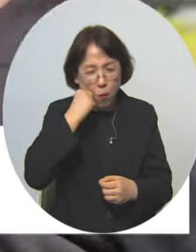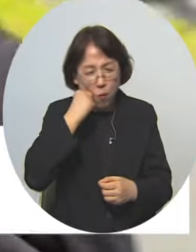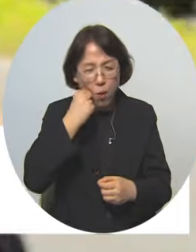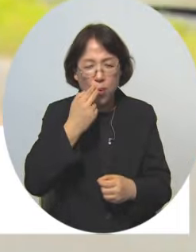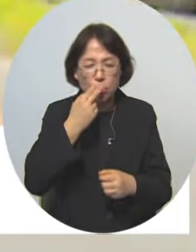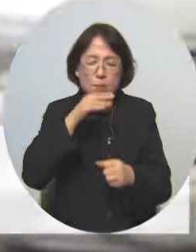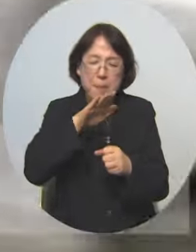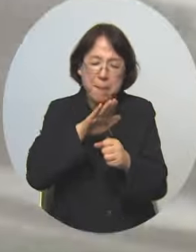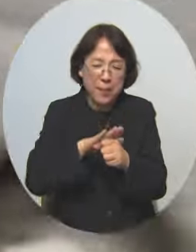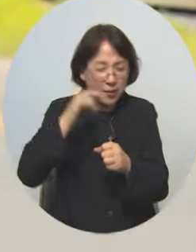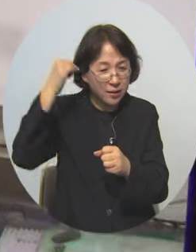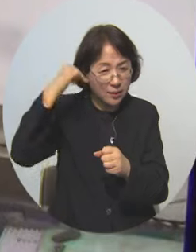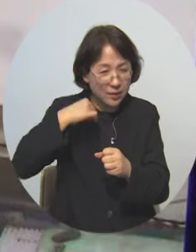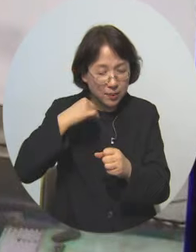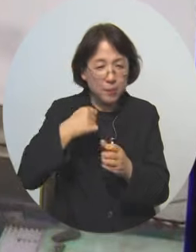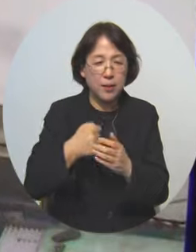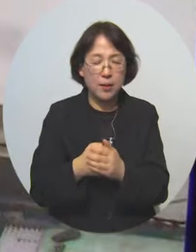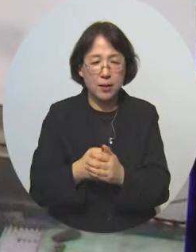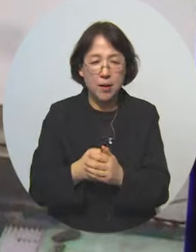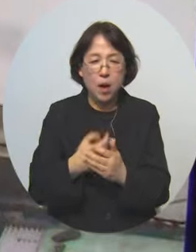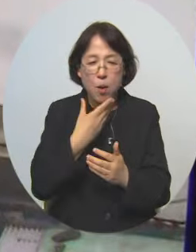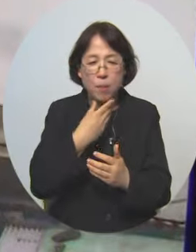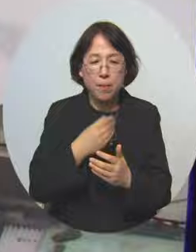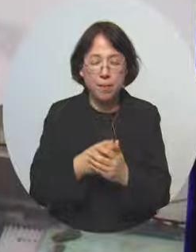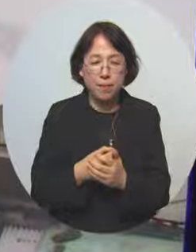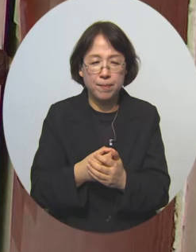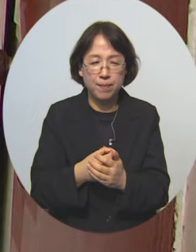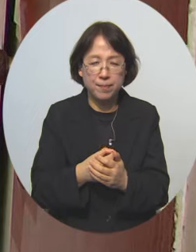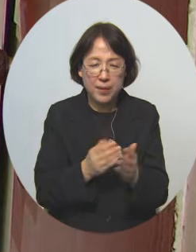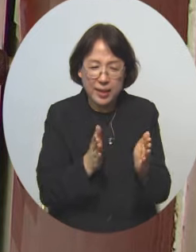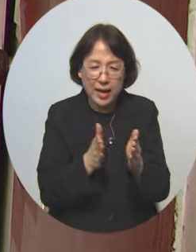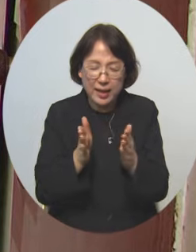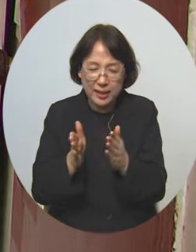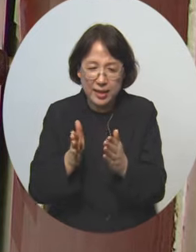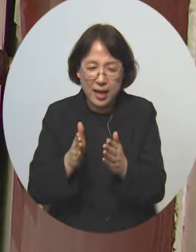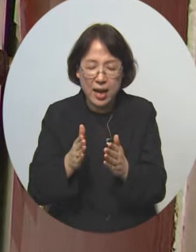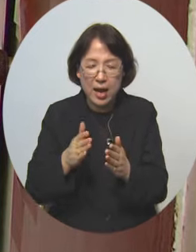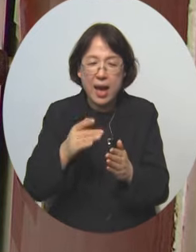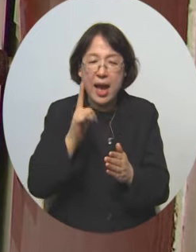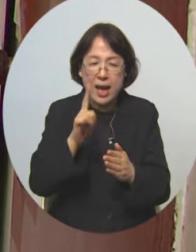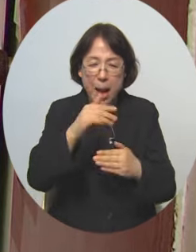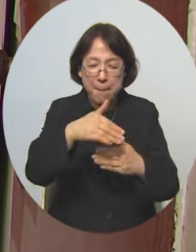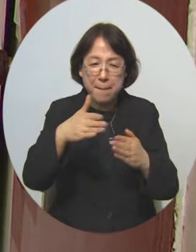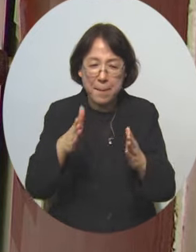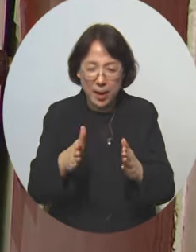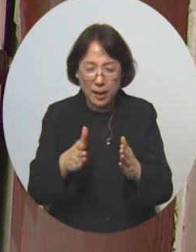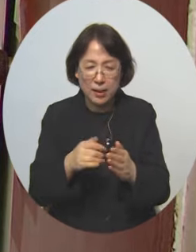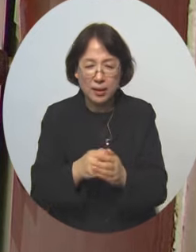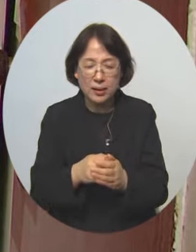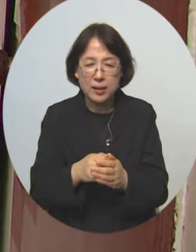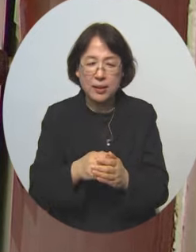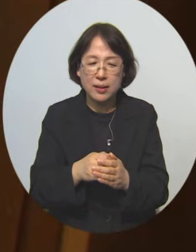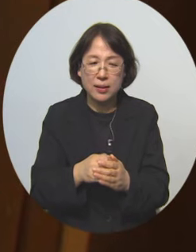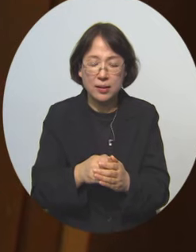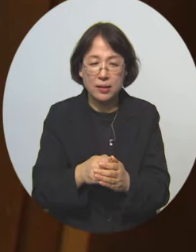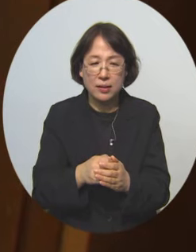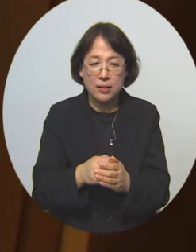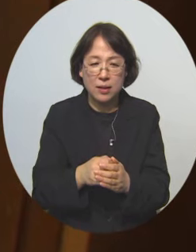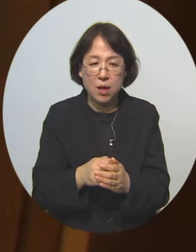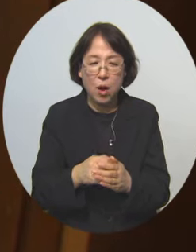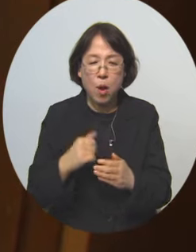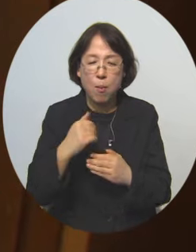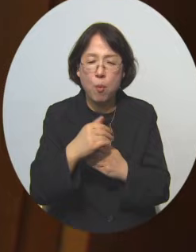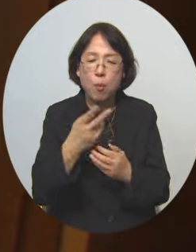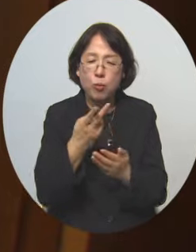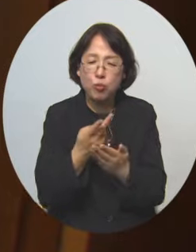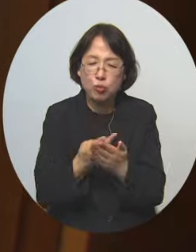것 같아요. 내키는 것 같아요. 좁은 복도를 따라 다닥다닥 붙은 방들. 14명이 사는 여인숙형 쪽방촌입니다. 몸 하나